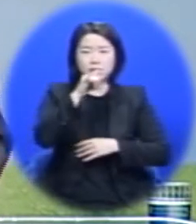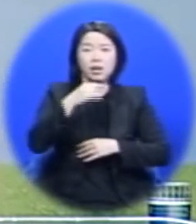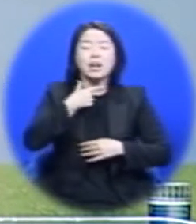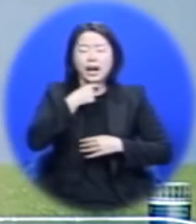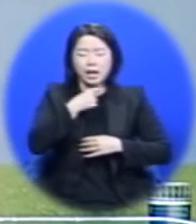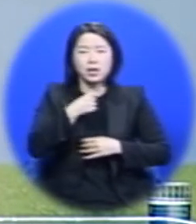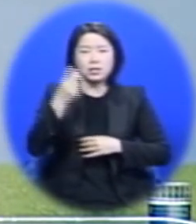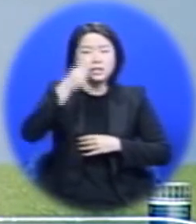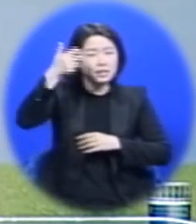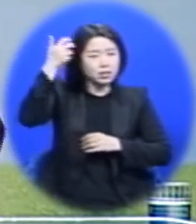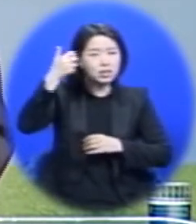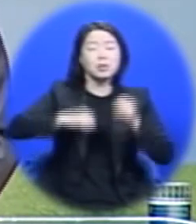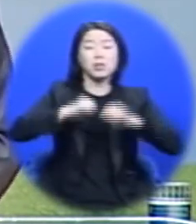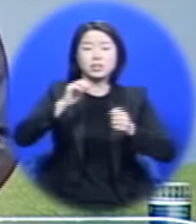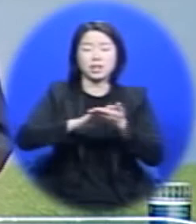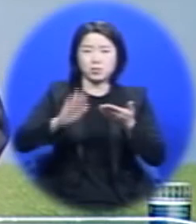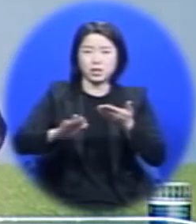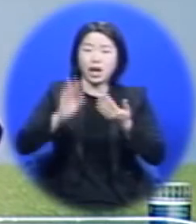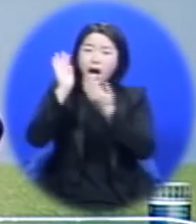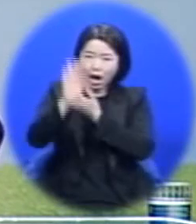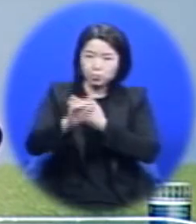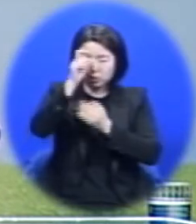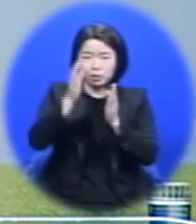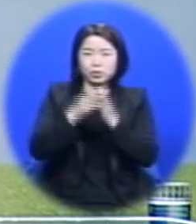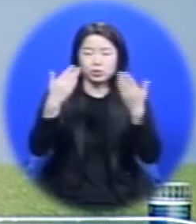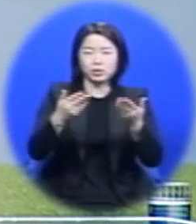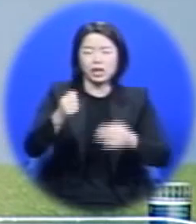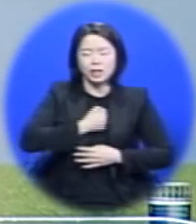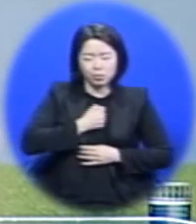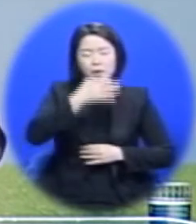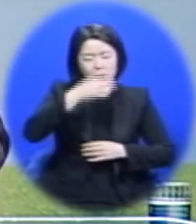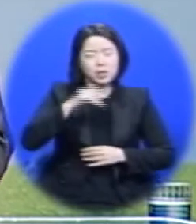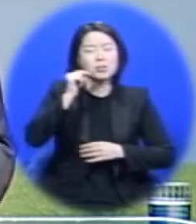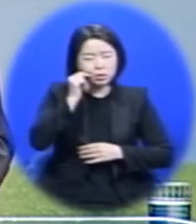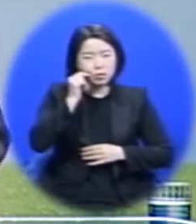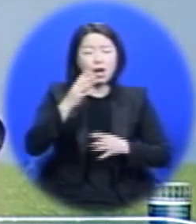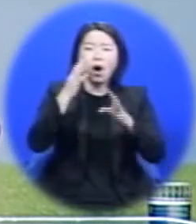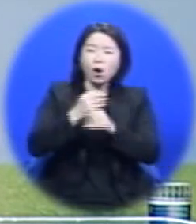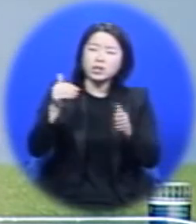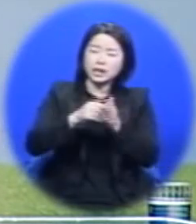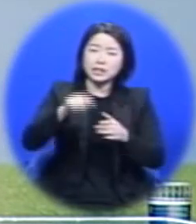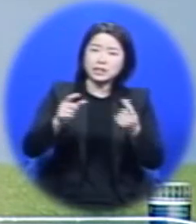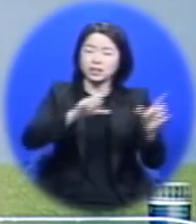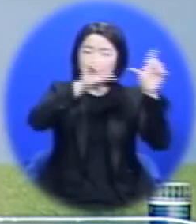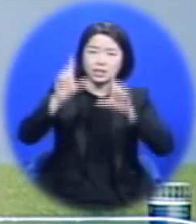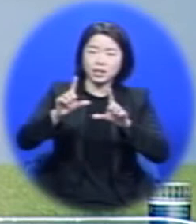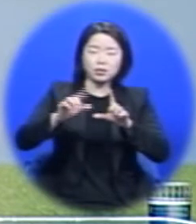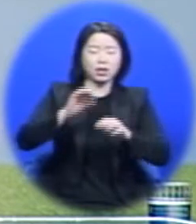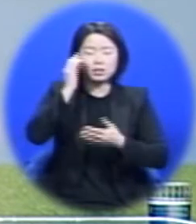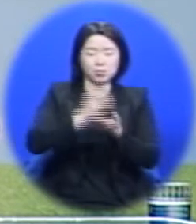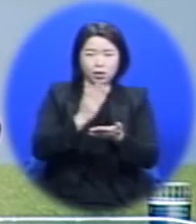성령님의 역사입니다. 그러나 이제부터 기도할 때 하나님 답답합니다, 힘듭니다, 못하겠습니다, 언제까지 이렇게 살아야 하나, 이렇게 하지